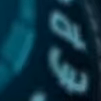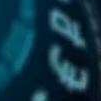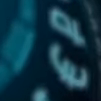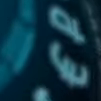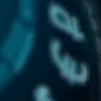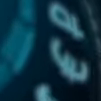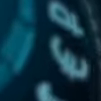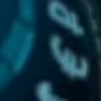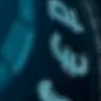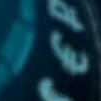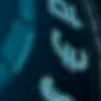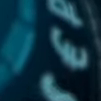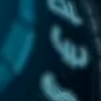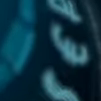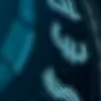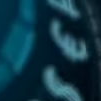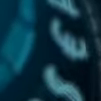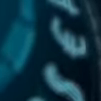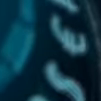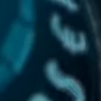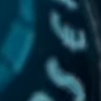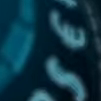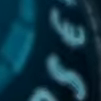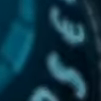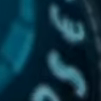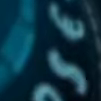Доллар США 388 тенге 18 тиен.